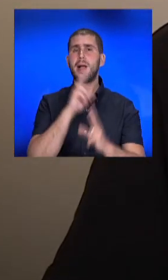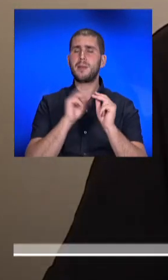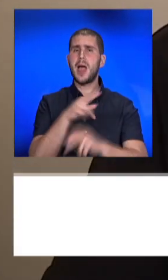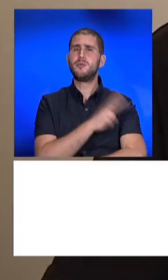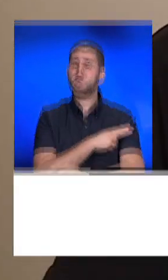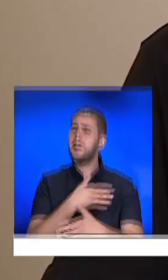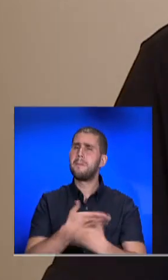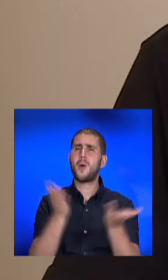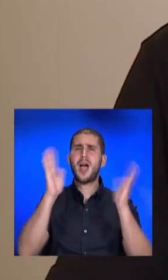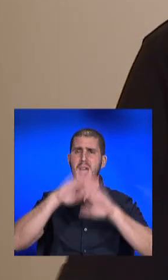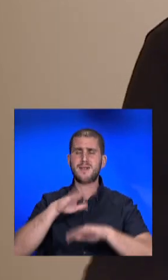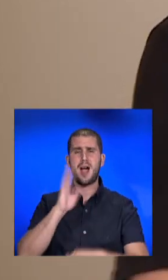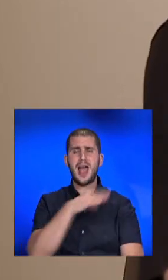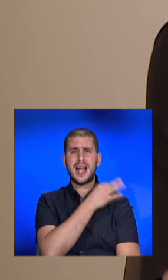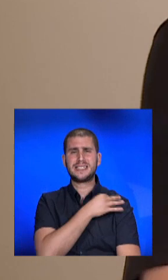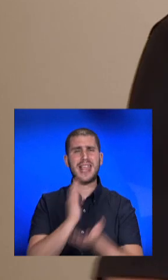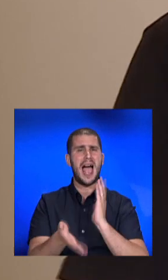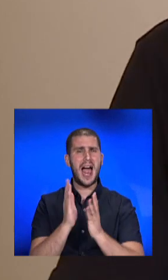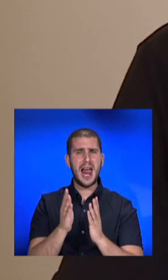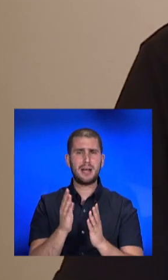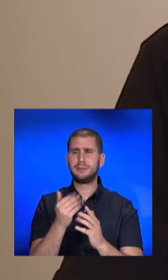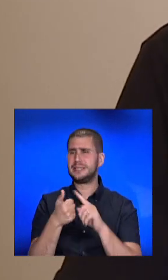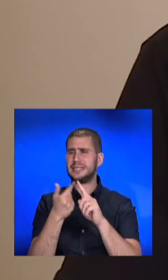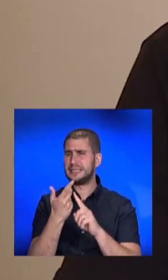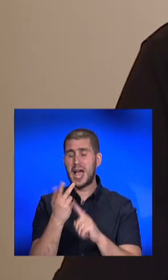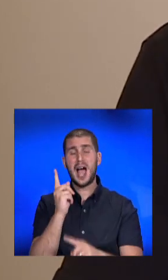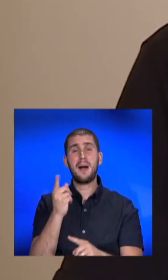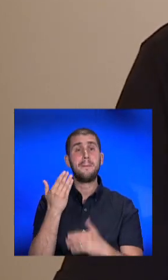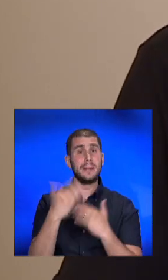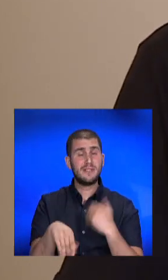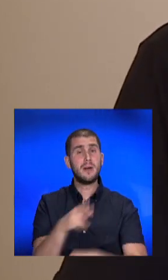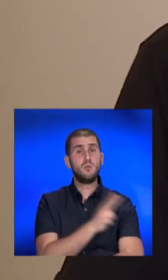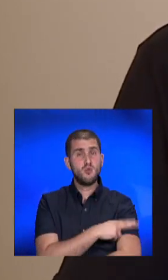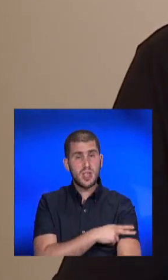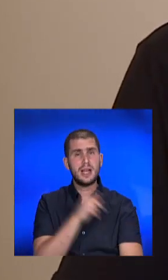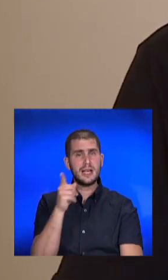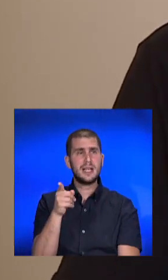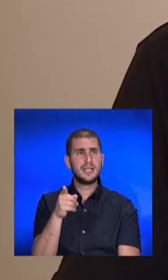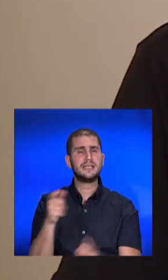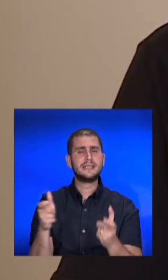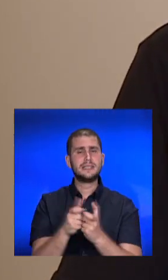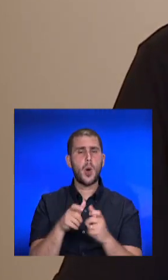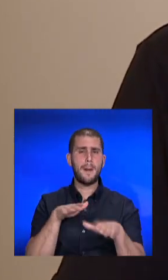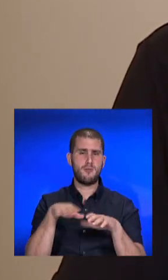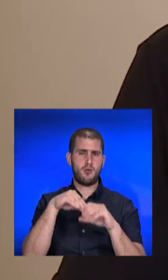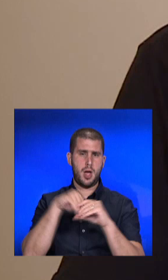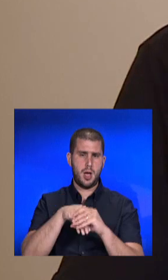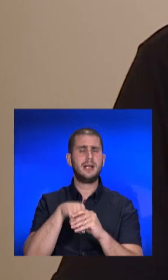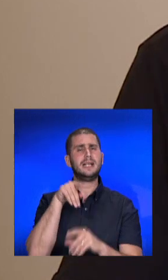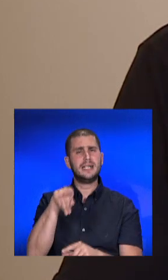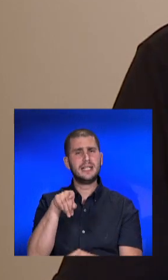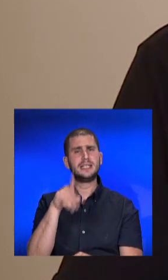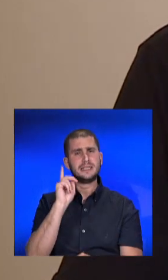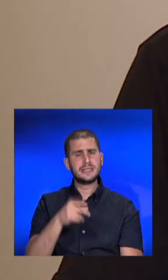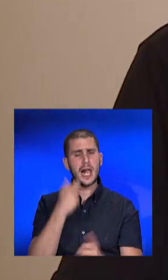מבוקר עד הערב, על קצין אלים X או Y. בסוף המשטרה היא זרוע של הממשלה. היא הזרוע שאמורה